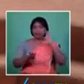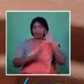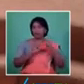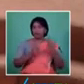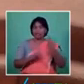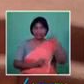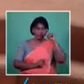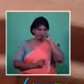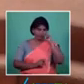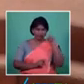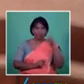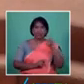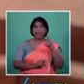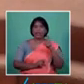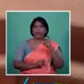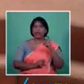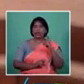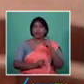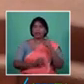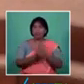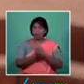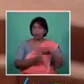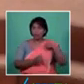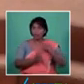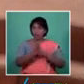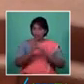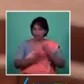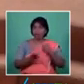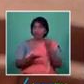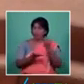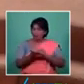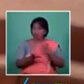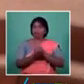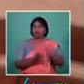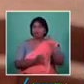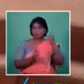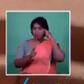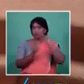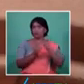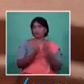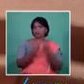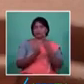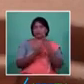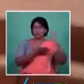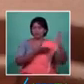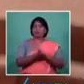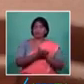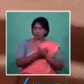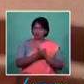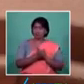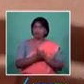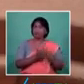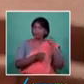ගිය මාසේ 11 මාසේ පොලිස් ඇමතුමාටත් පොලිස්පත්තුමාටත් නැවත ලියුමක් යවුවා. මේ ගැන සොයලා බලලා මට සාධාරණයක් ඉස්සර කරන්න